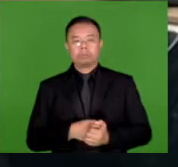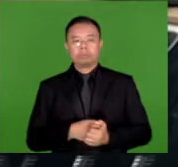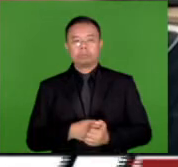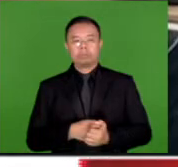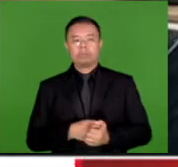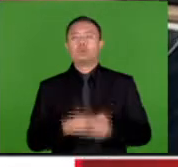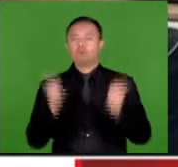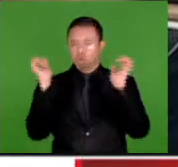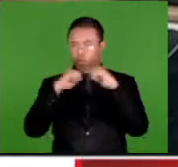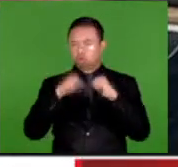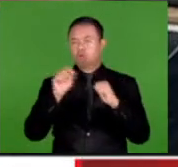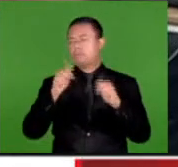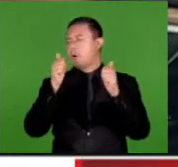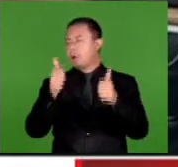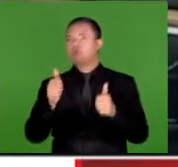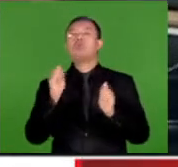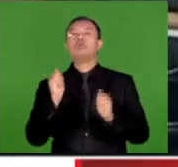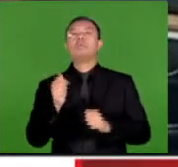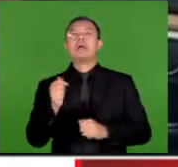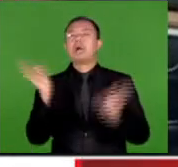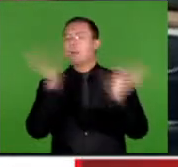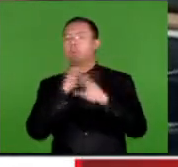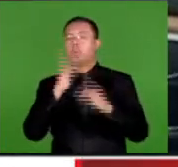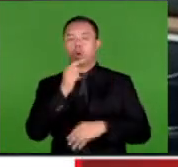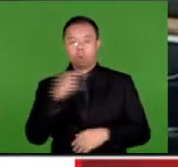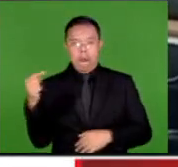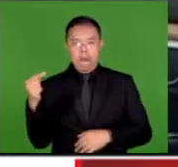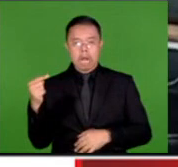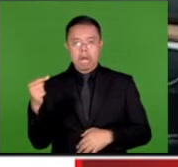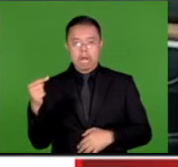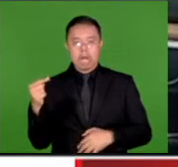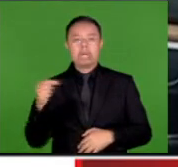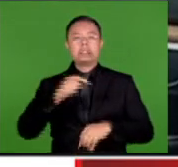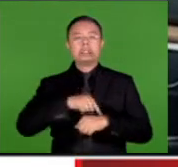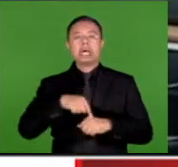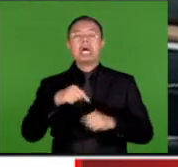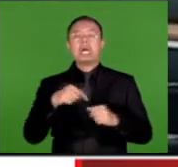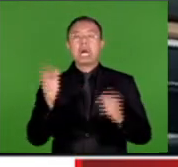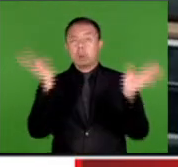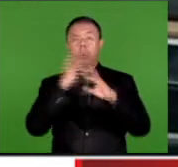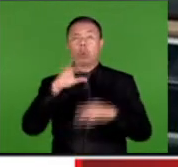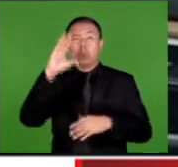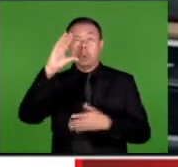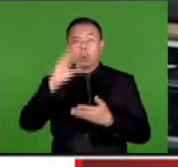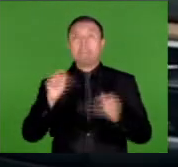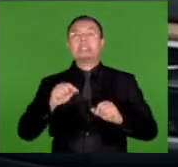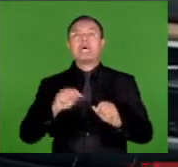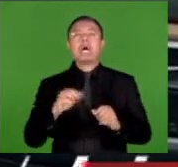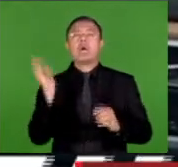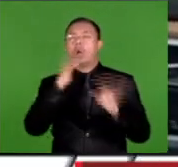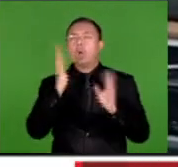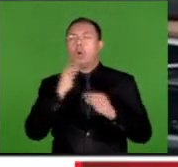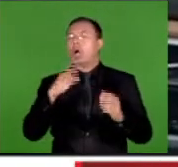Setuju sekali, itu sangat bagus untuk mengurangi polusi udara kan. Nah, secara kan sekarang itu kan udara itu udah kotor banget,